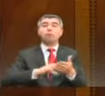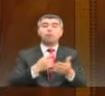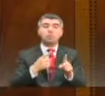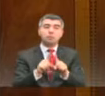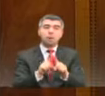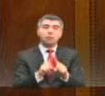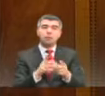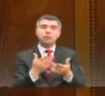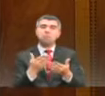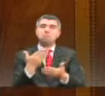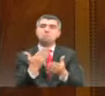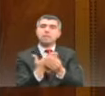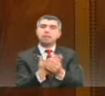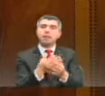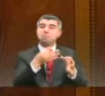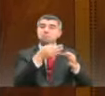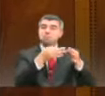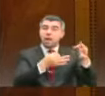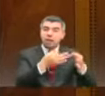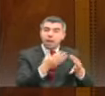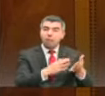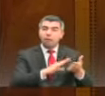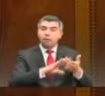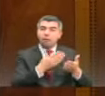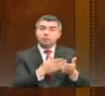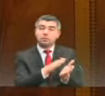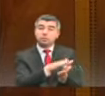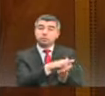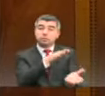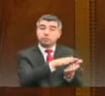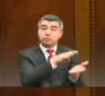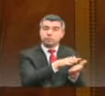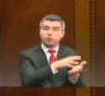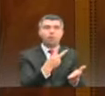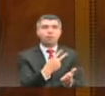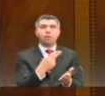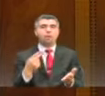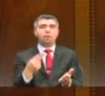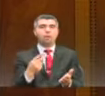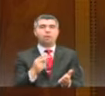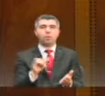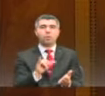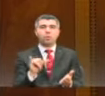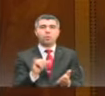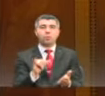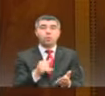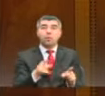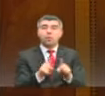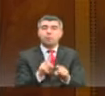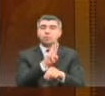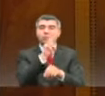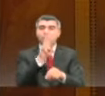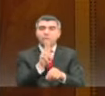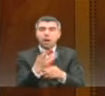الشكايات تتضمن وضع إطار تنظيمي لتدبيرها يكون ملزما للإدارات العمومية وللجماعات الترابية